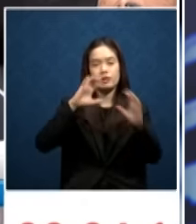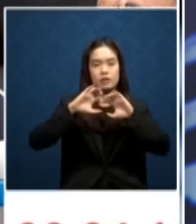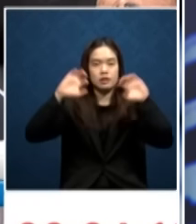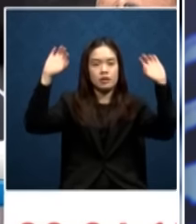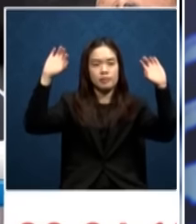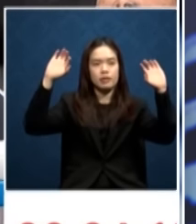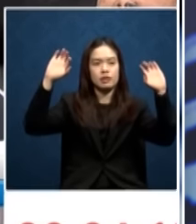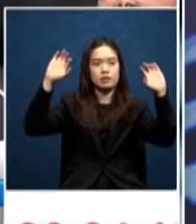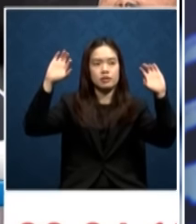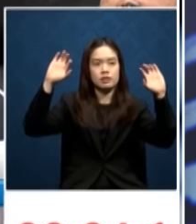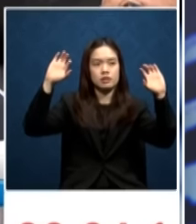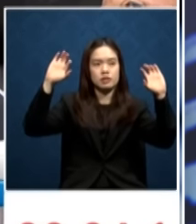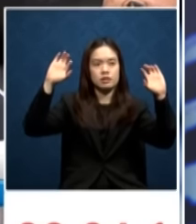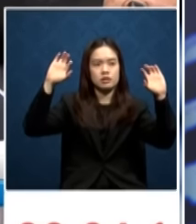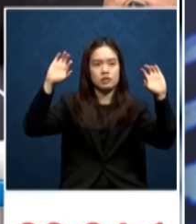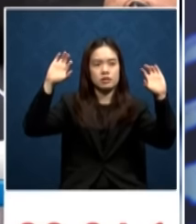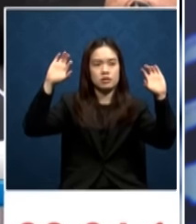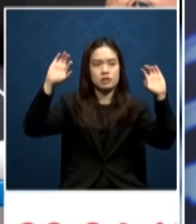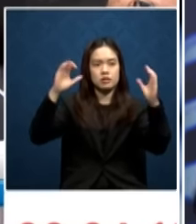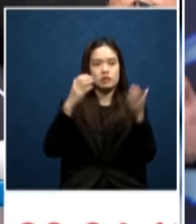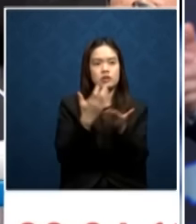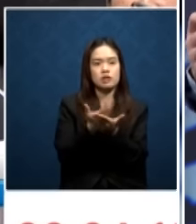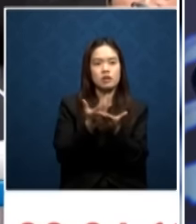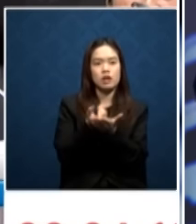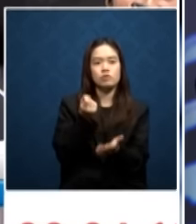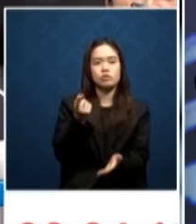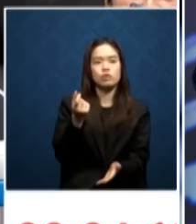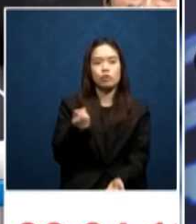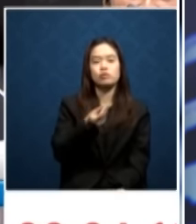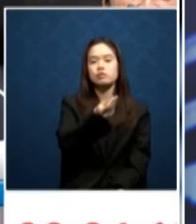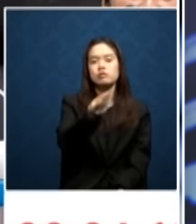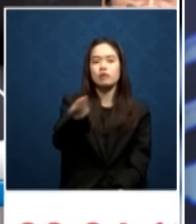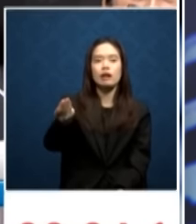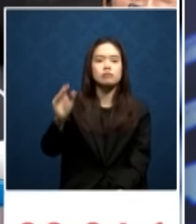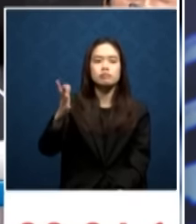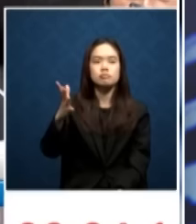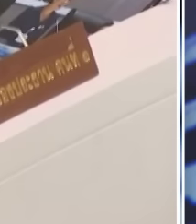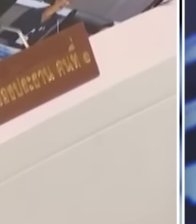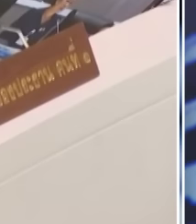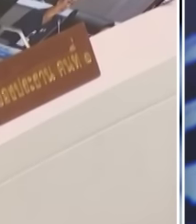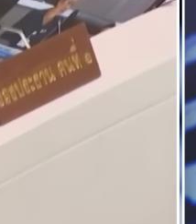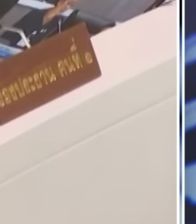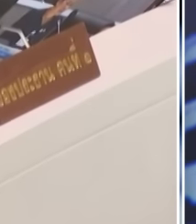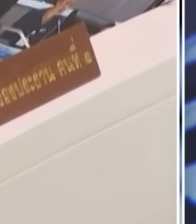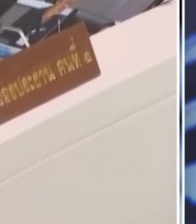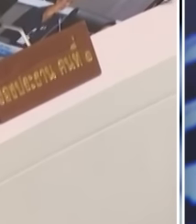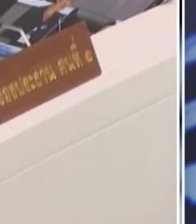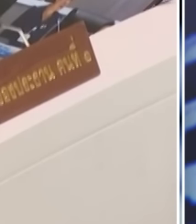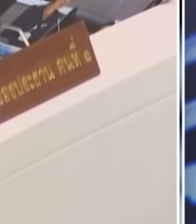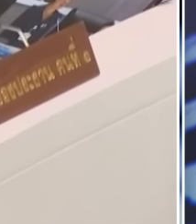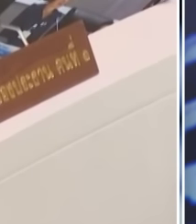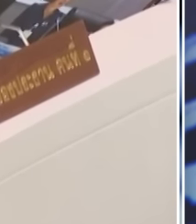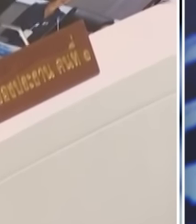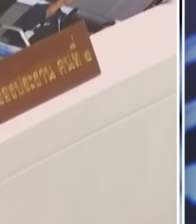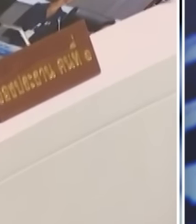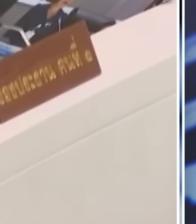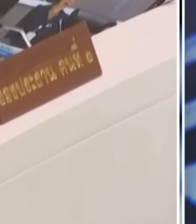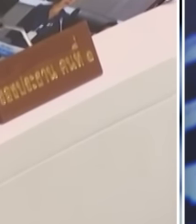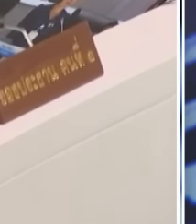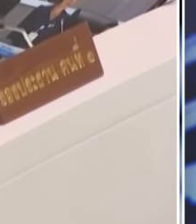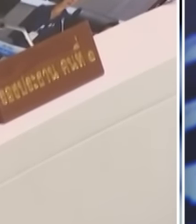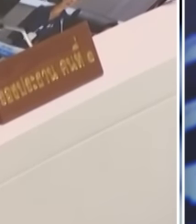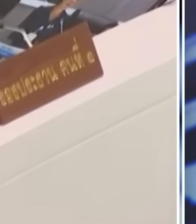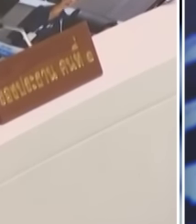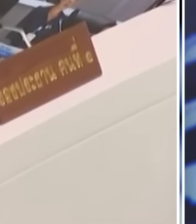ด้านของประธานวุฒิสภานะครับนายมงคลสุระสัจจะเนี่ยก็หยิบโทรศัพท์ขึ้นมาสมาร์ทโฟนนถ่ายคลิปสวท่านนี้นะครับคุณแดงกองมาเอาไว้ด้วยนะครับ